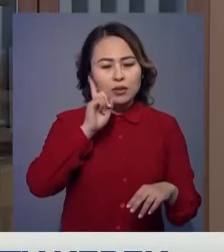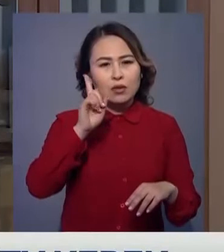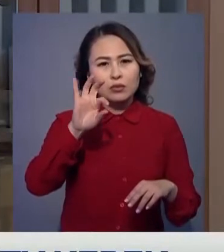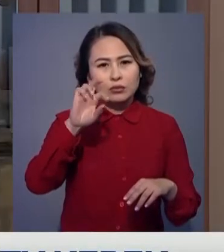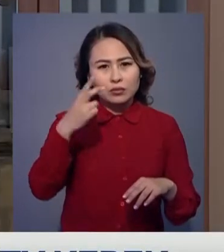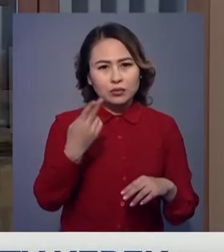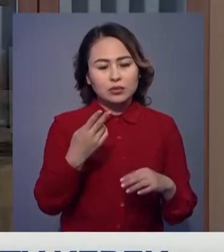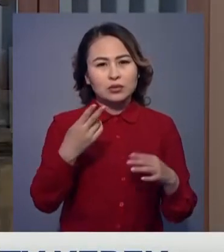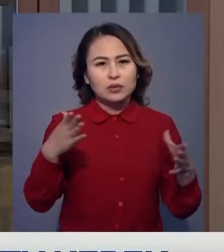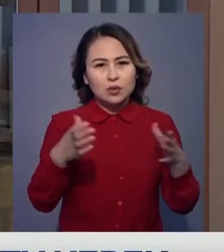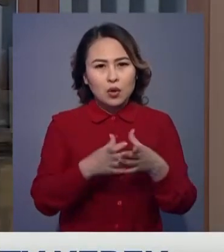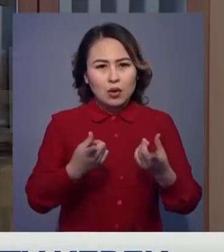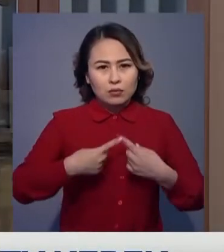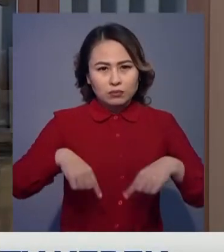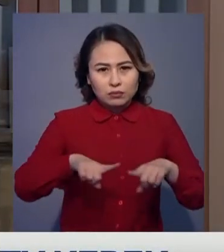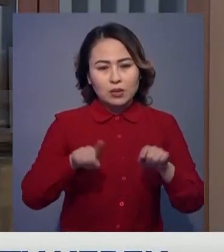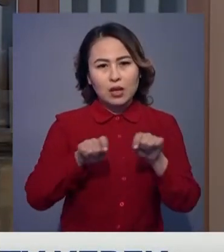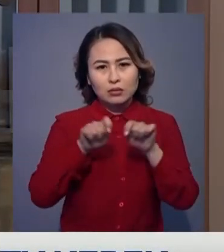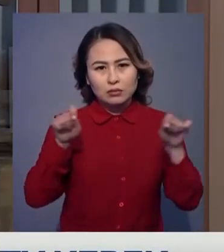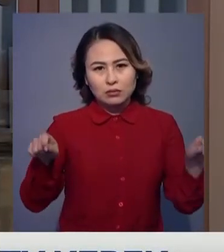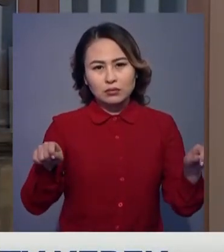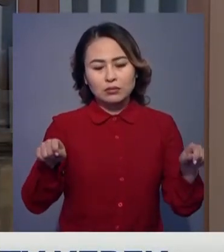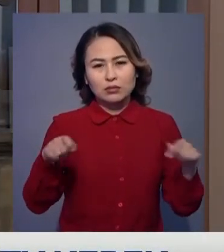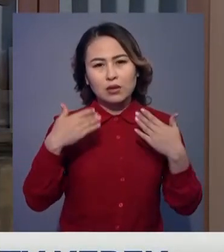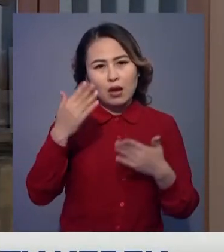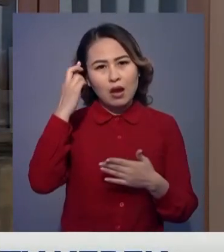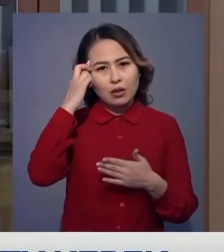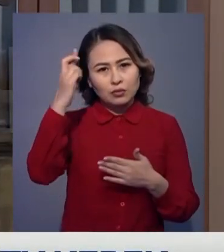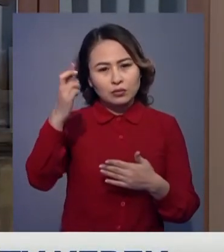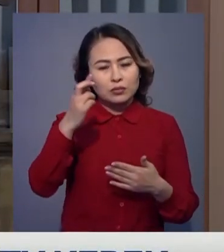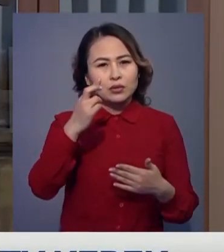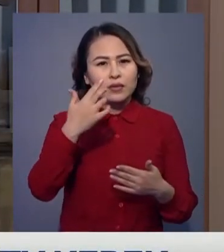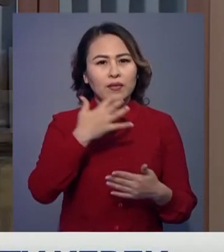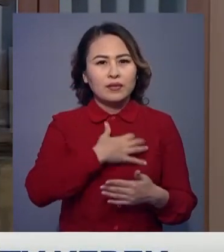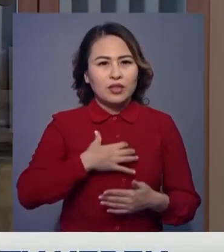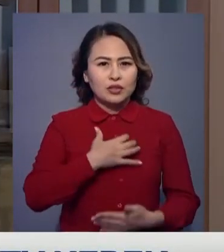әлеуметтік және қоғамдық лифтілерді ашу, ол мемлекеттің ең негізгі миссиясы.